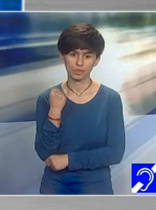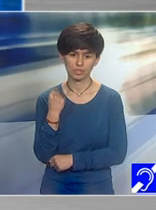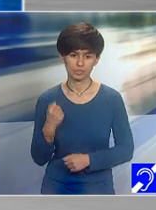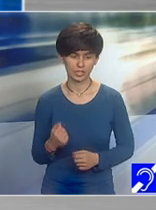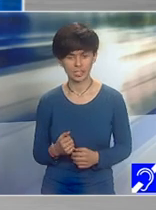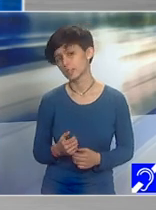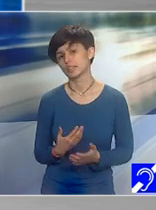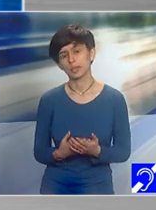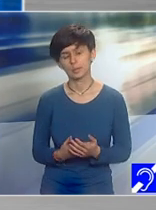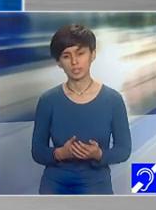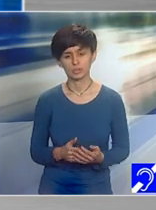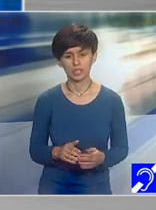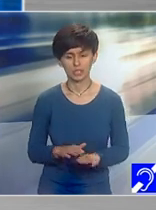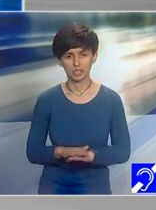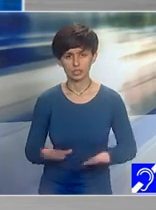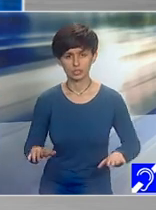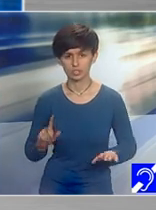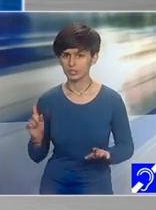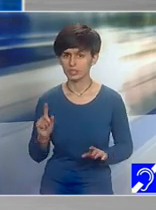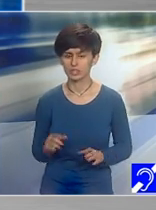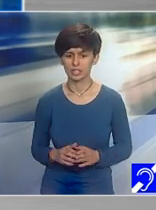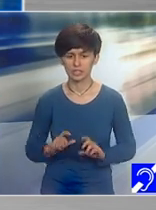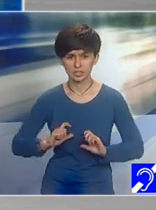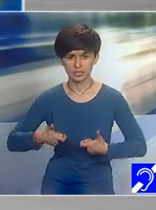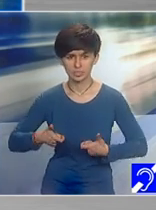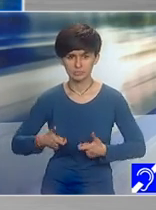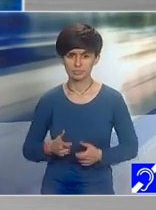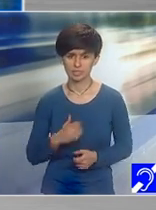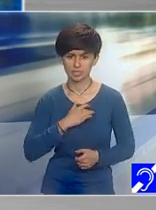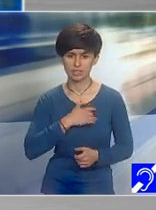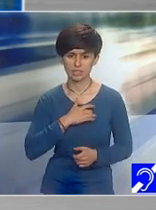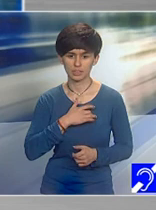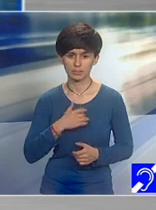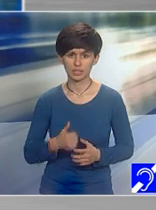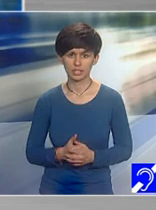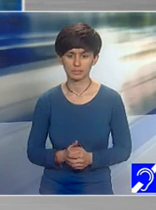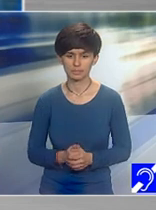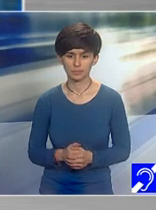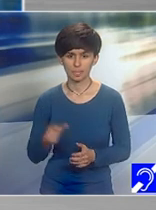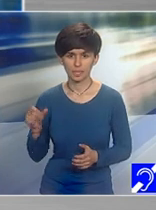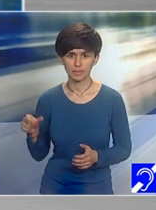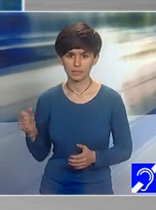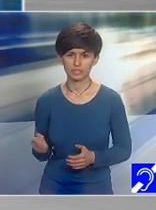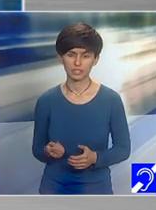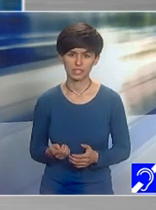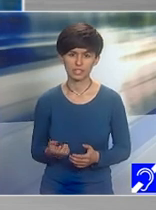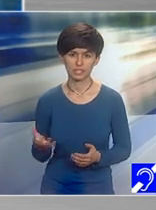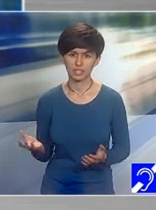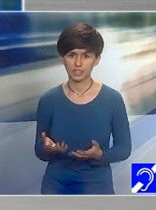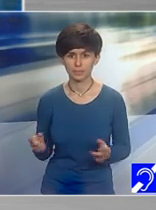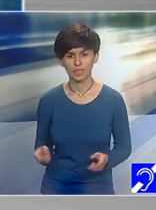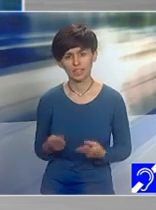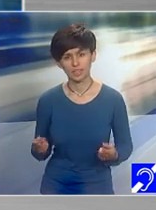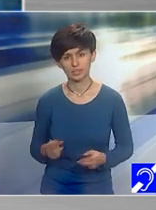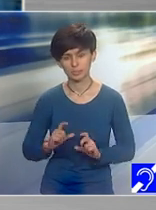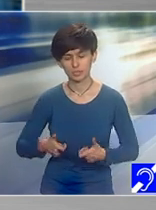solului să nu mai existe niciun fel de container, mizerie, animale, cei care caută prin gunoaie și să avem totuși acolo curat. Eu vă mulțumesc